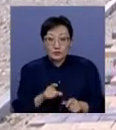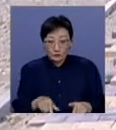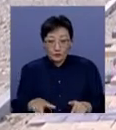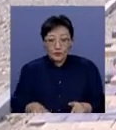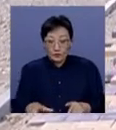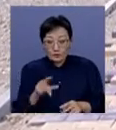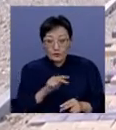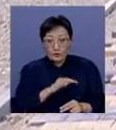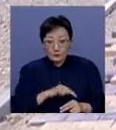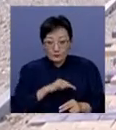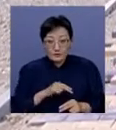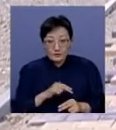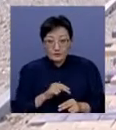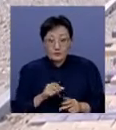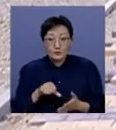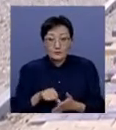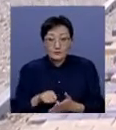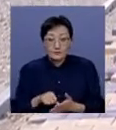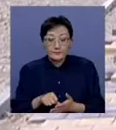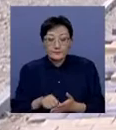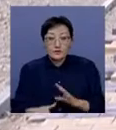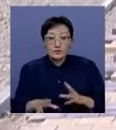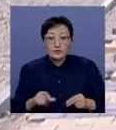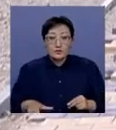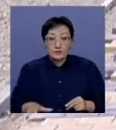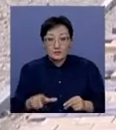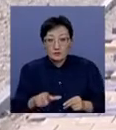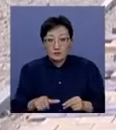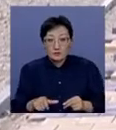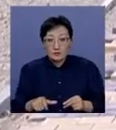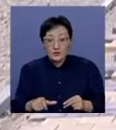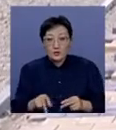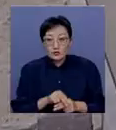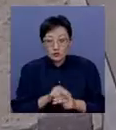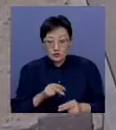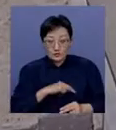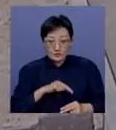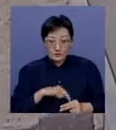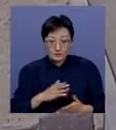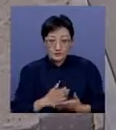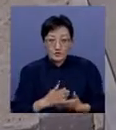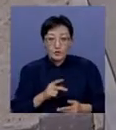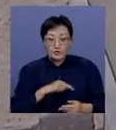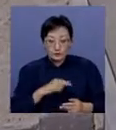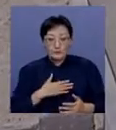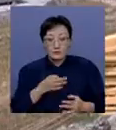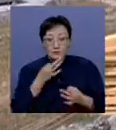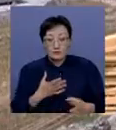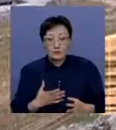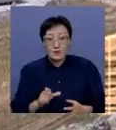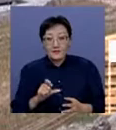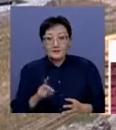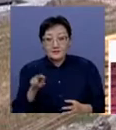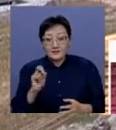келдім. Бұршатқа, пара беріп салу, жалпы жол тротуарлық жұмыстар. Жұмыс өзіме ұнайды. ДКЗ